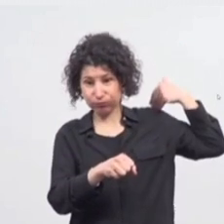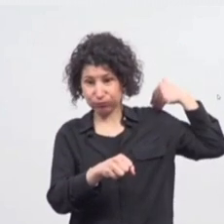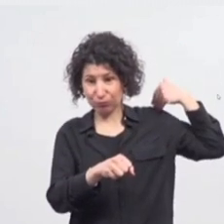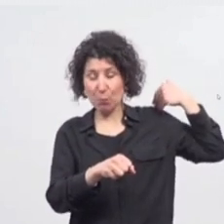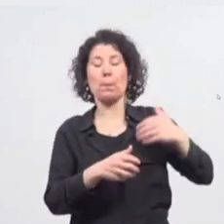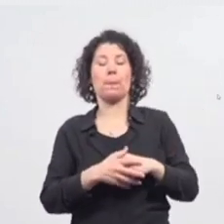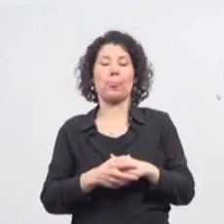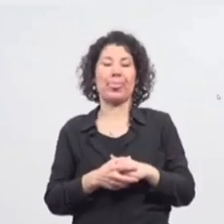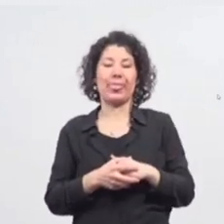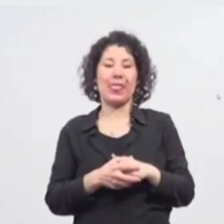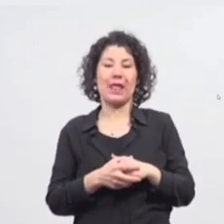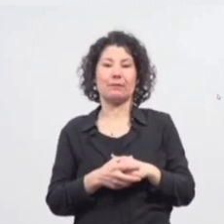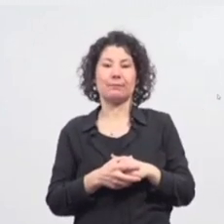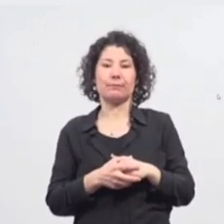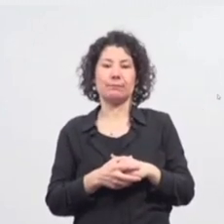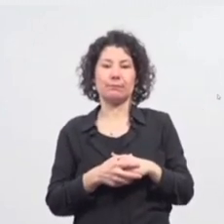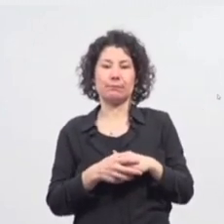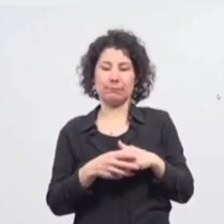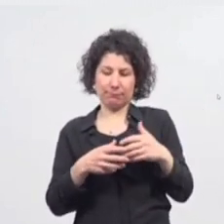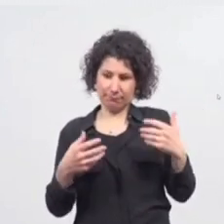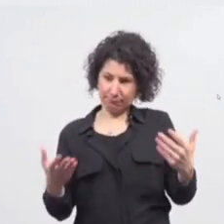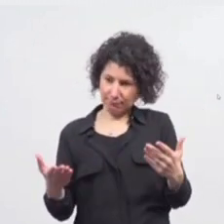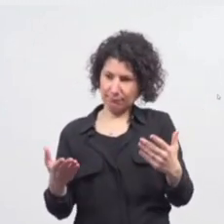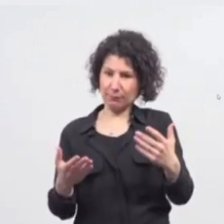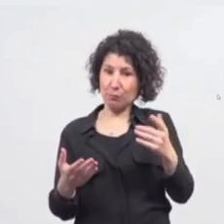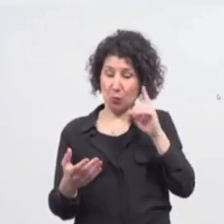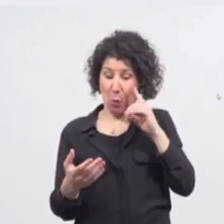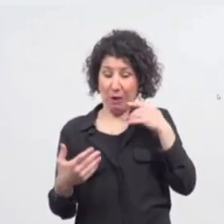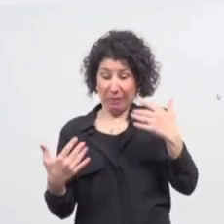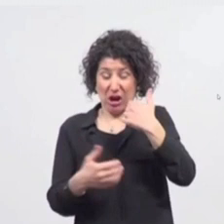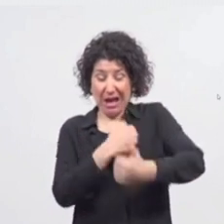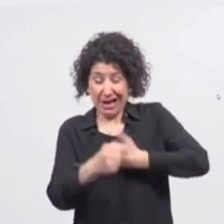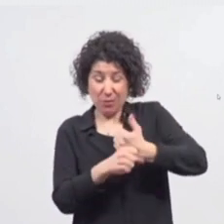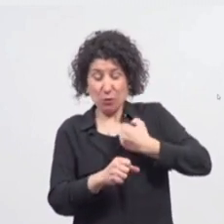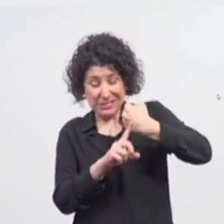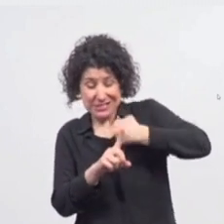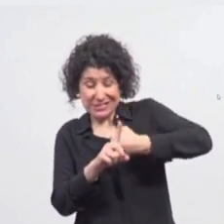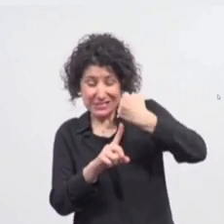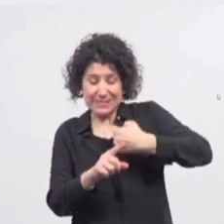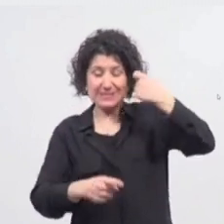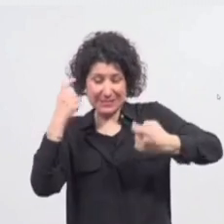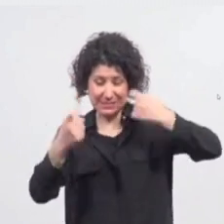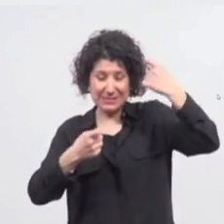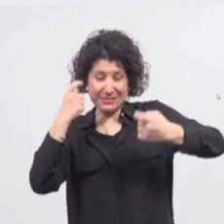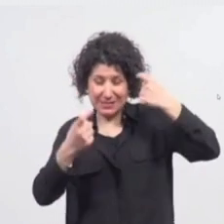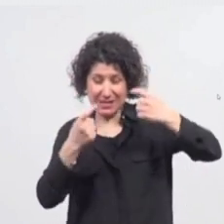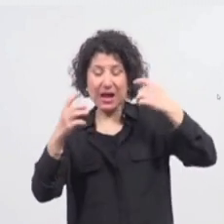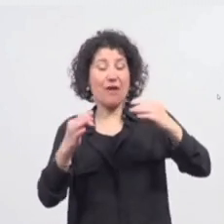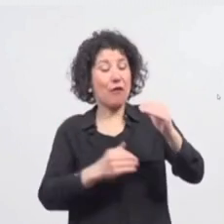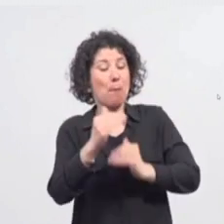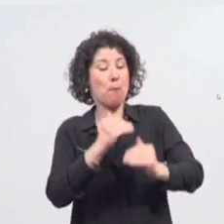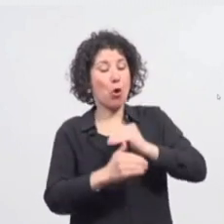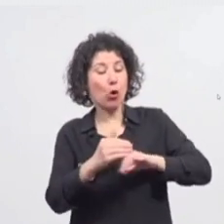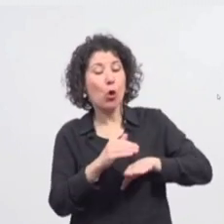résultat qui est là parce que ça fait plus d'un an que nous y avons travaillé, les plans de relance nationaux. Souvenez-vous, notre